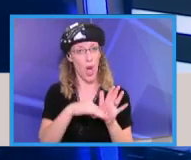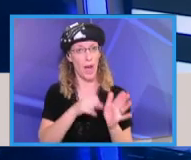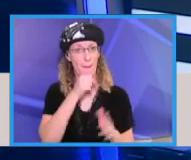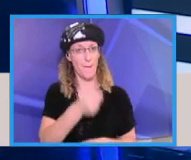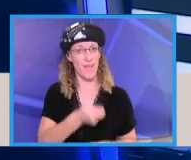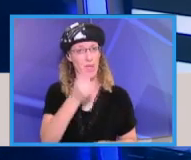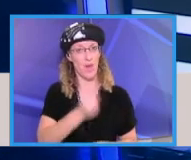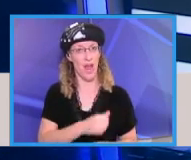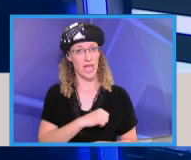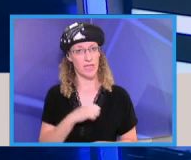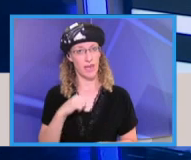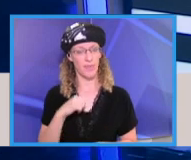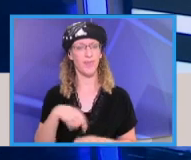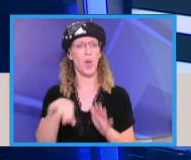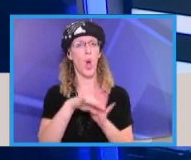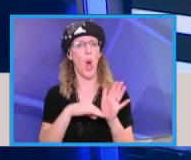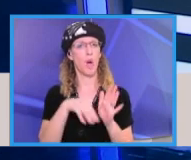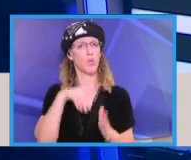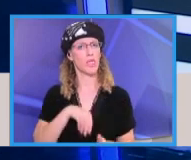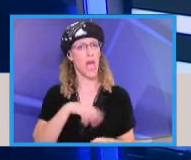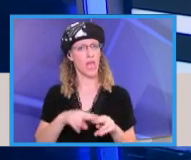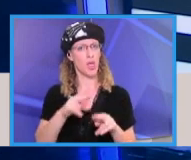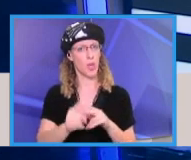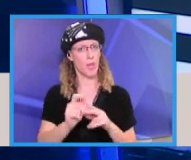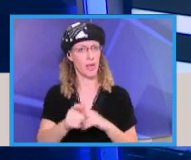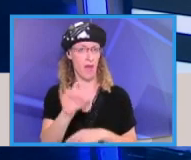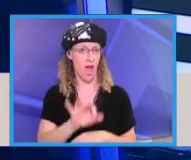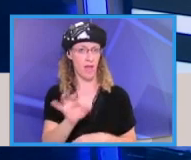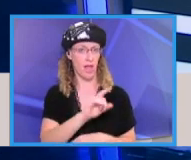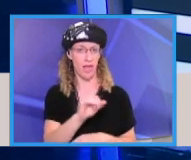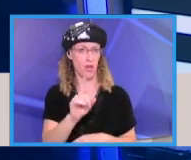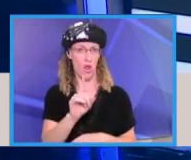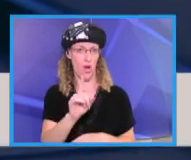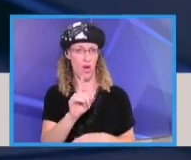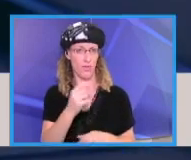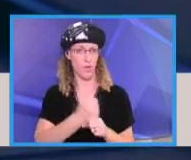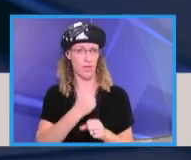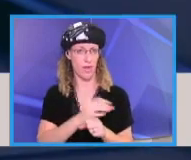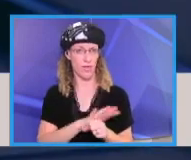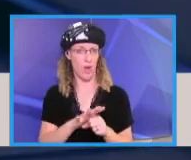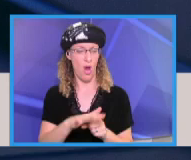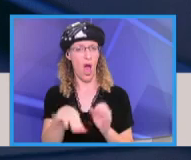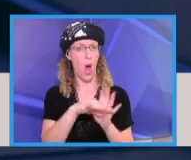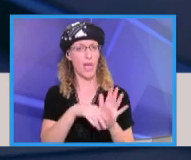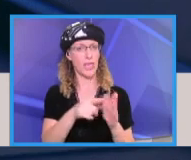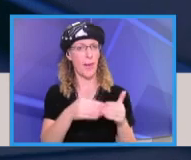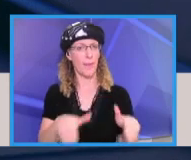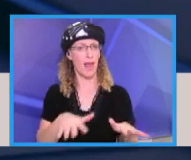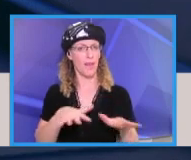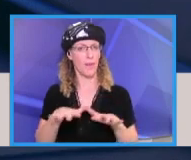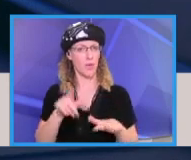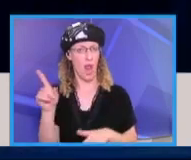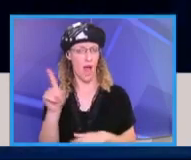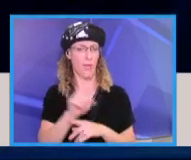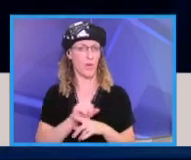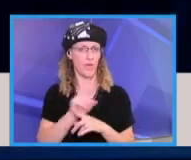פנסיית חובה לעצמאים, חוק מוסר התשלומים עדיין בעצם לא מיושם במלואו. החוק הזה בעצם מגביל את הממשלה